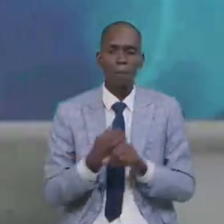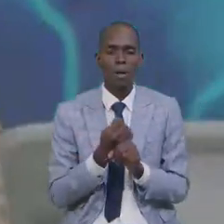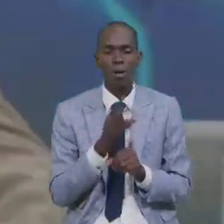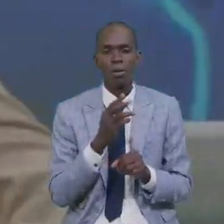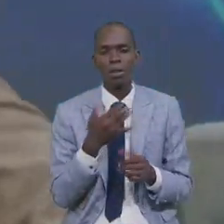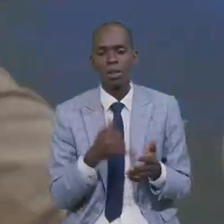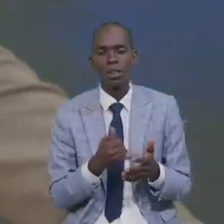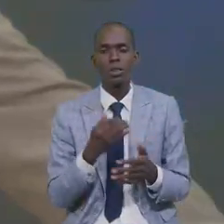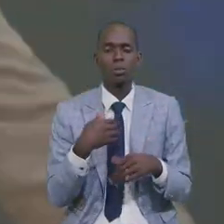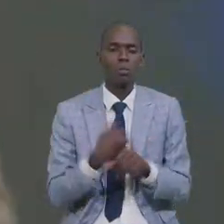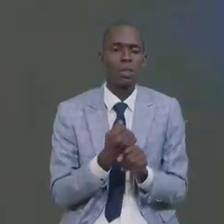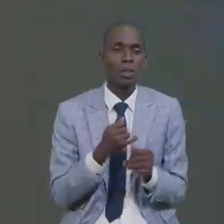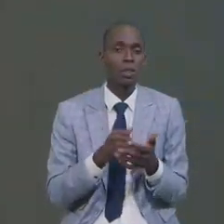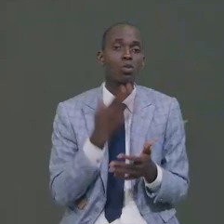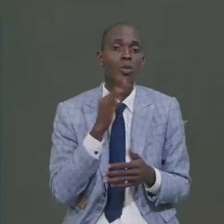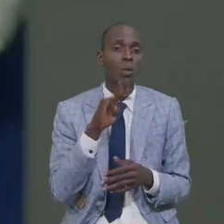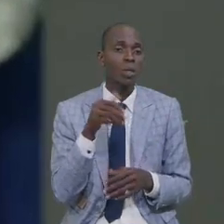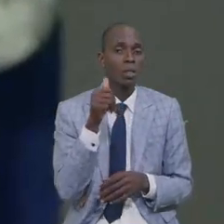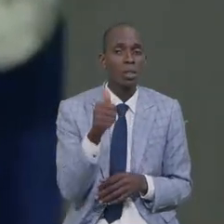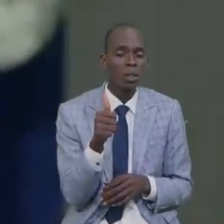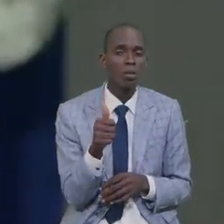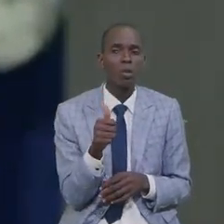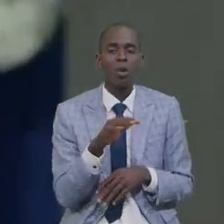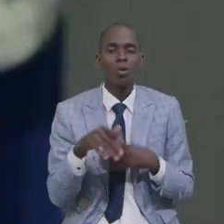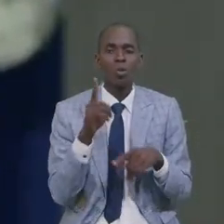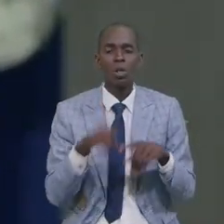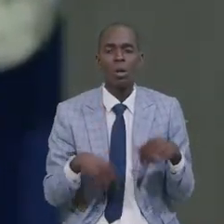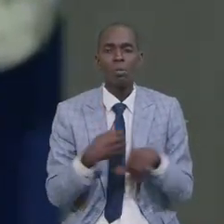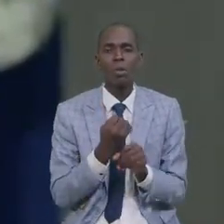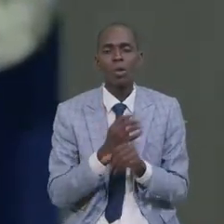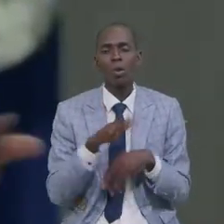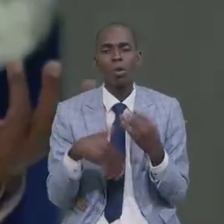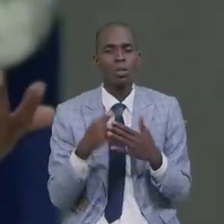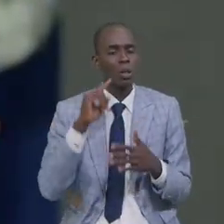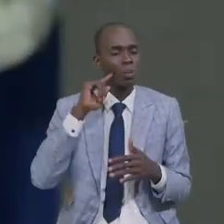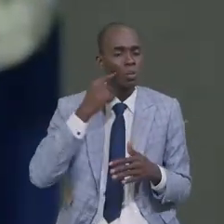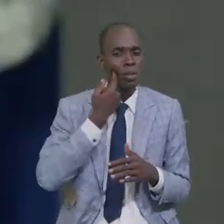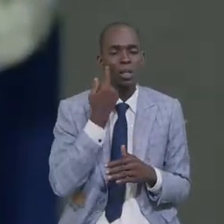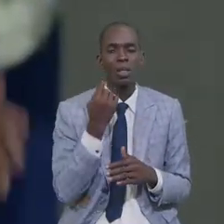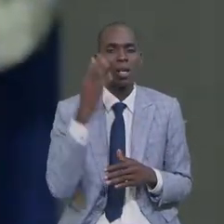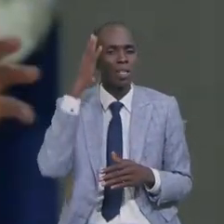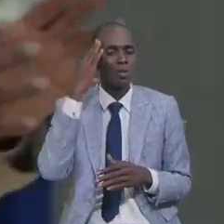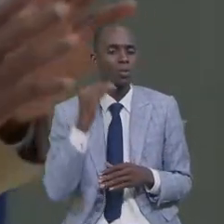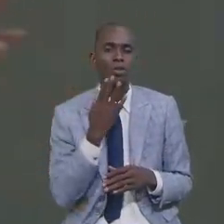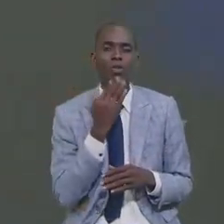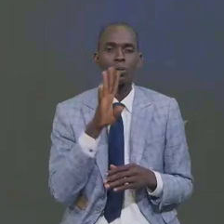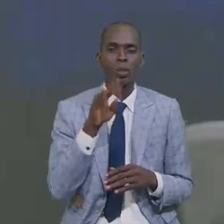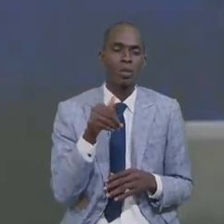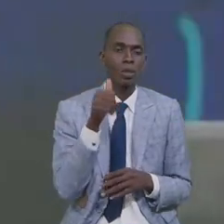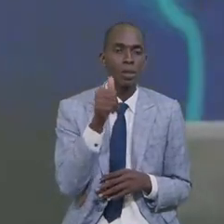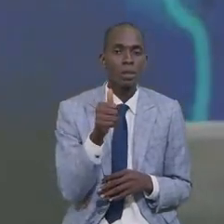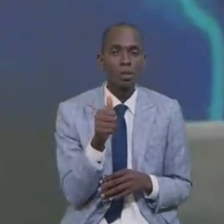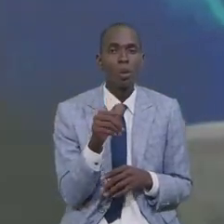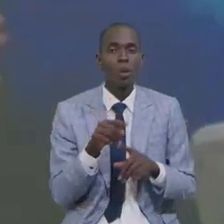ça doux de toi-même. Tu ne peux pas adoucir tout cela, ces expériences amères de toi-même, quelles que soient